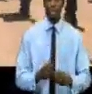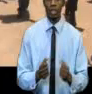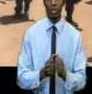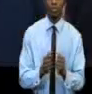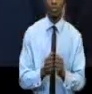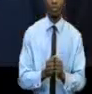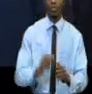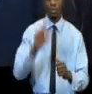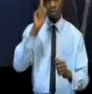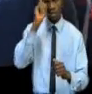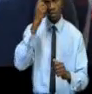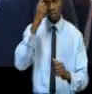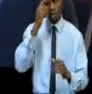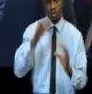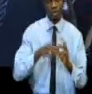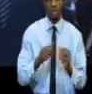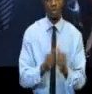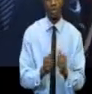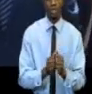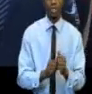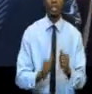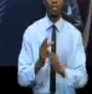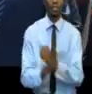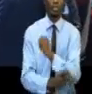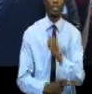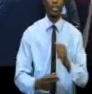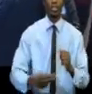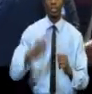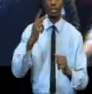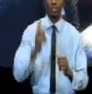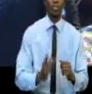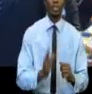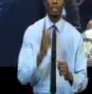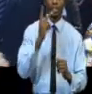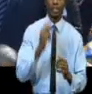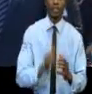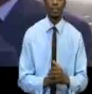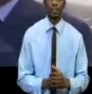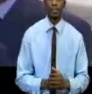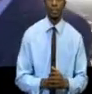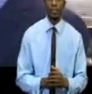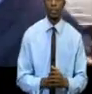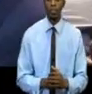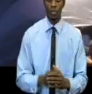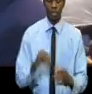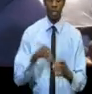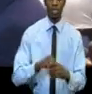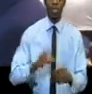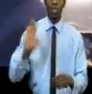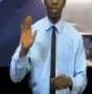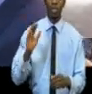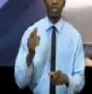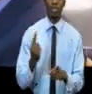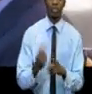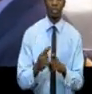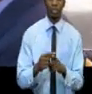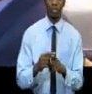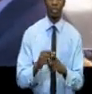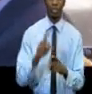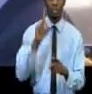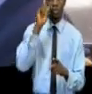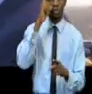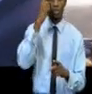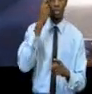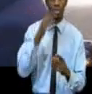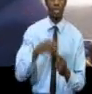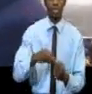politico-administratives et plusieurs couches de la population de Likasi lui ont réservé un accueil chaleureux. Dans son mot, le commissaire spécial du Haut-Katanga